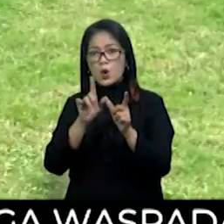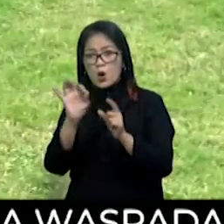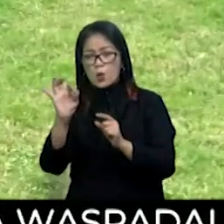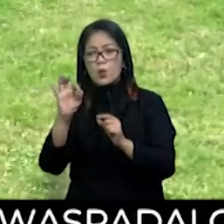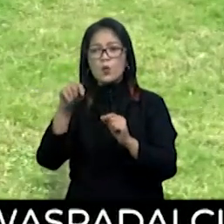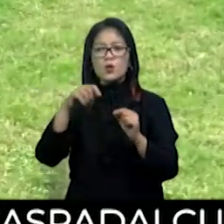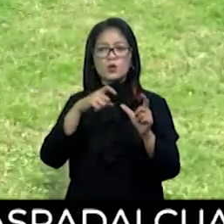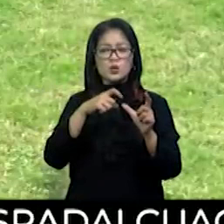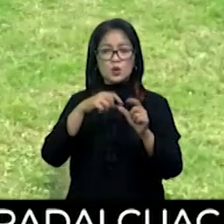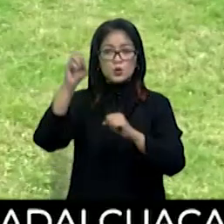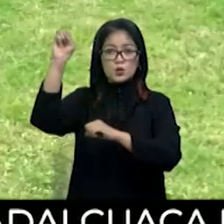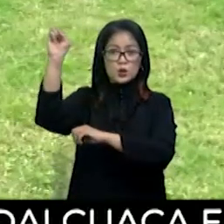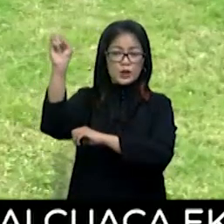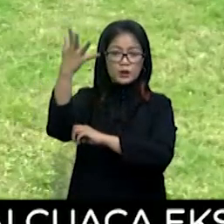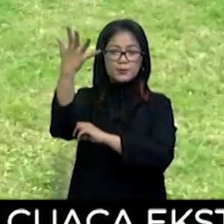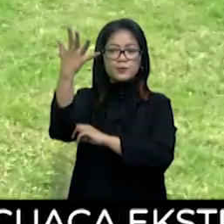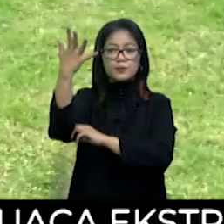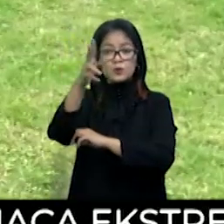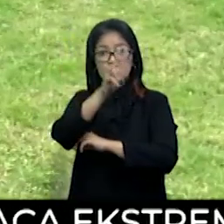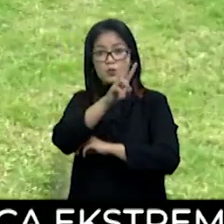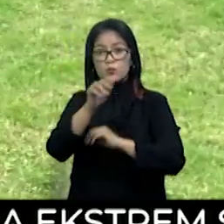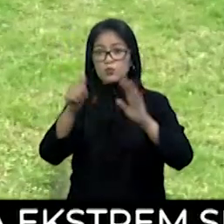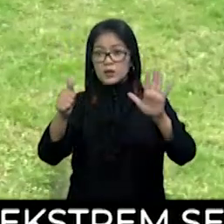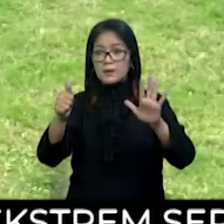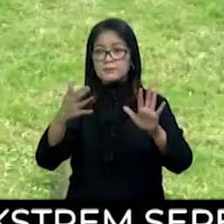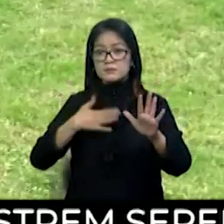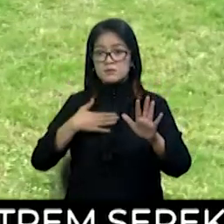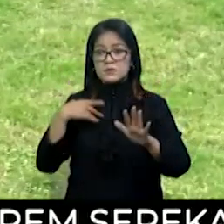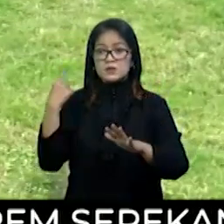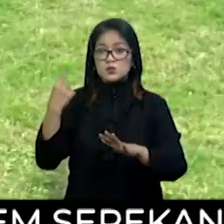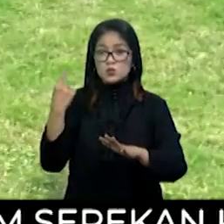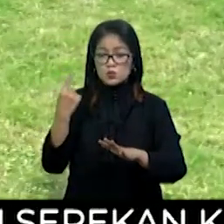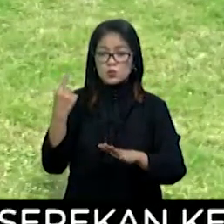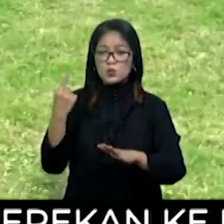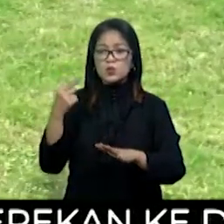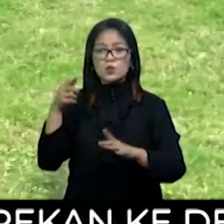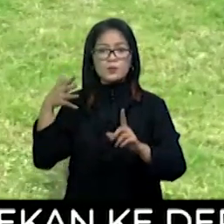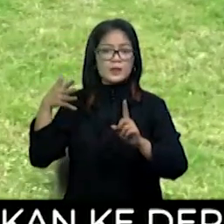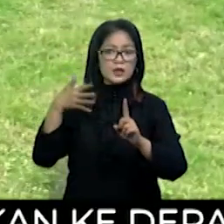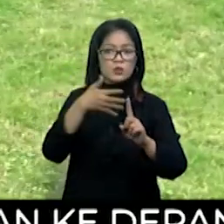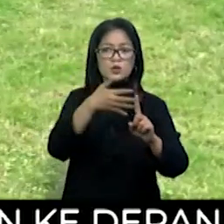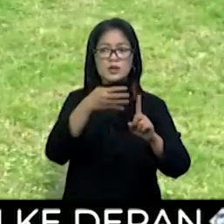26 Saya pasti widakuswara akan terus mengikuti Presiden jobadan dalam perjalanannya dan akan terus melaporkannya untuk